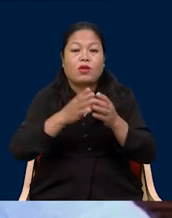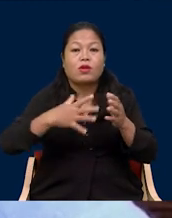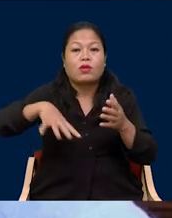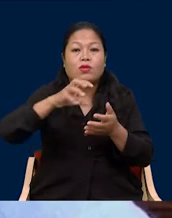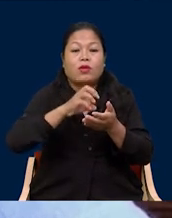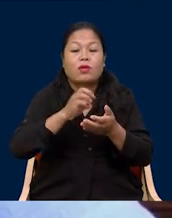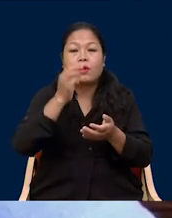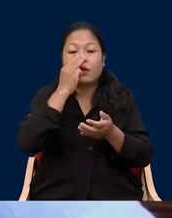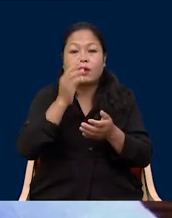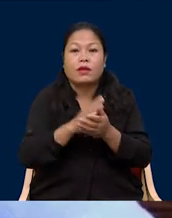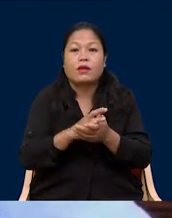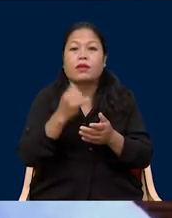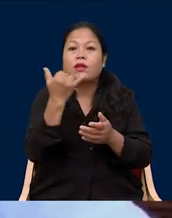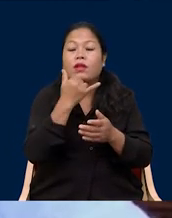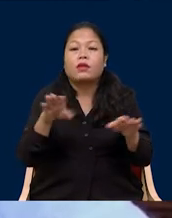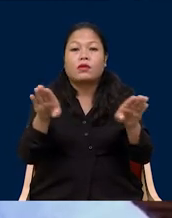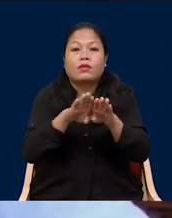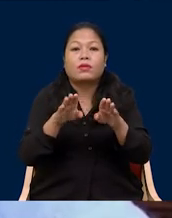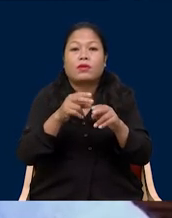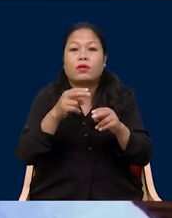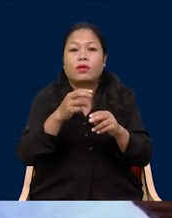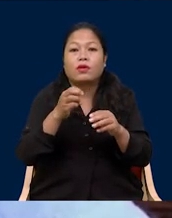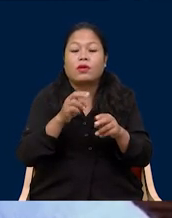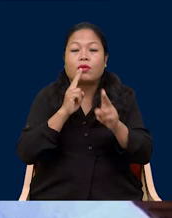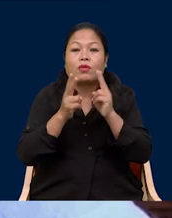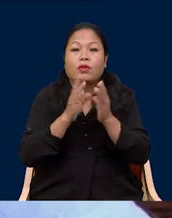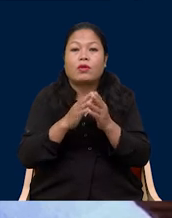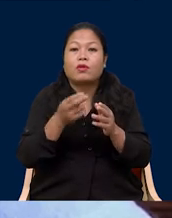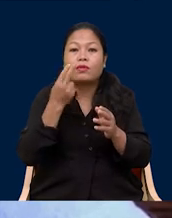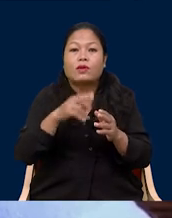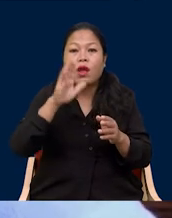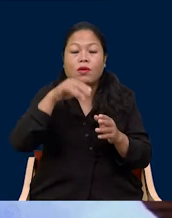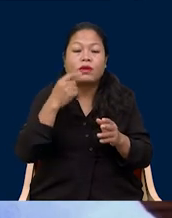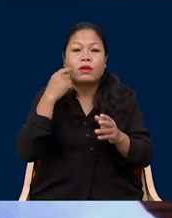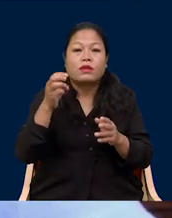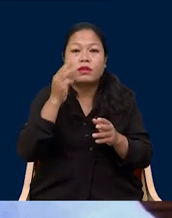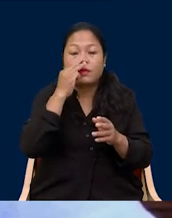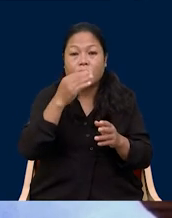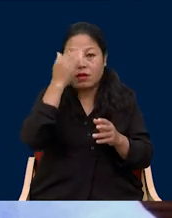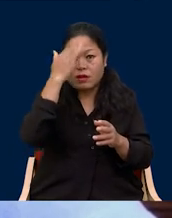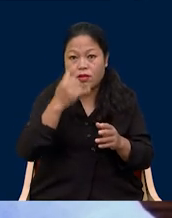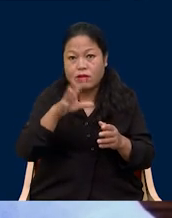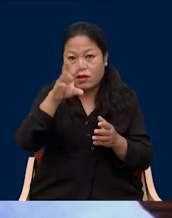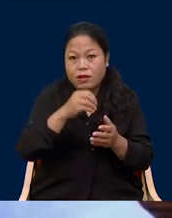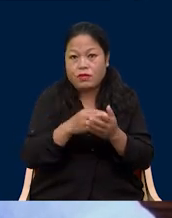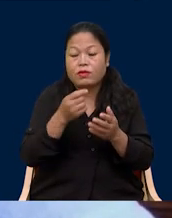ट्रान्सपोर्ट इन्डस्ट्रीको कुरा होस्, सबैमा चाहिँ यो लैङ्गिक समानताको कुरा चाहिँ औल्याएको छ होइन। तर आउने दिनमा चाहिँ यो कसरी यसलाई ल्याउँछ